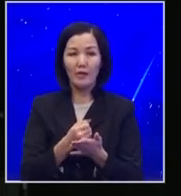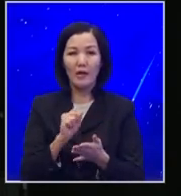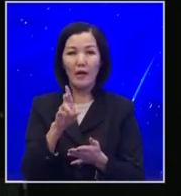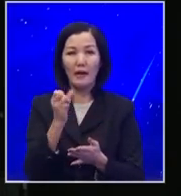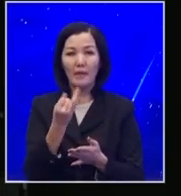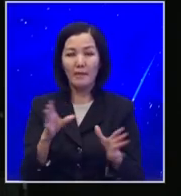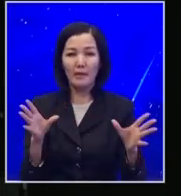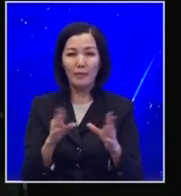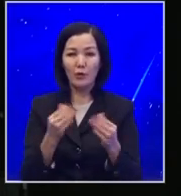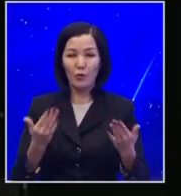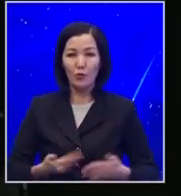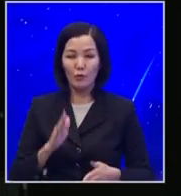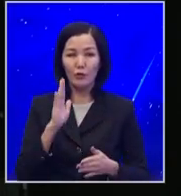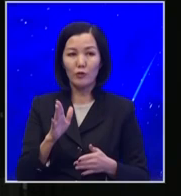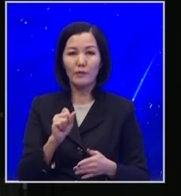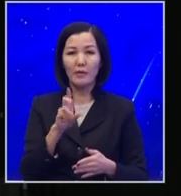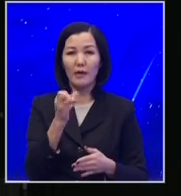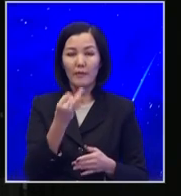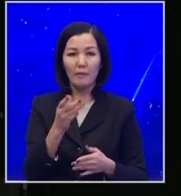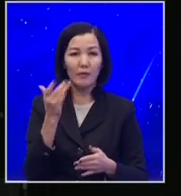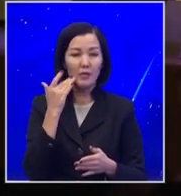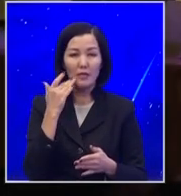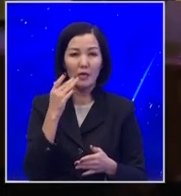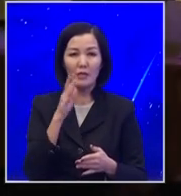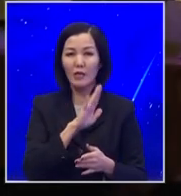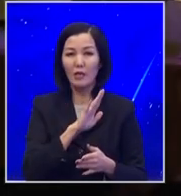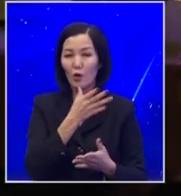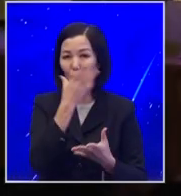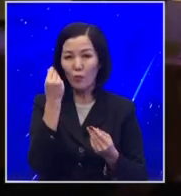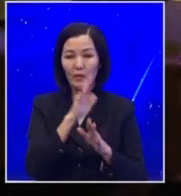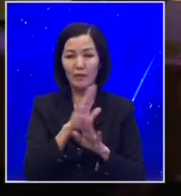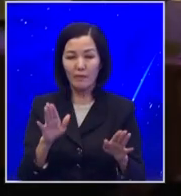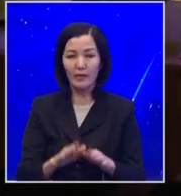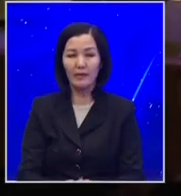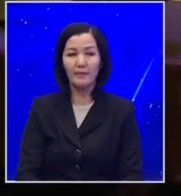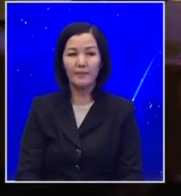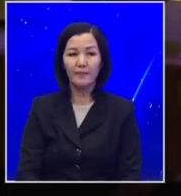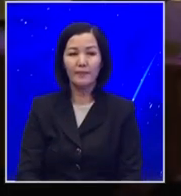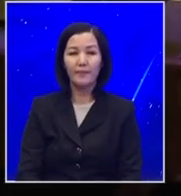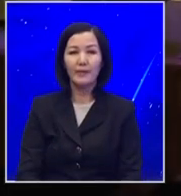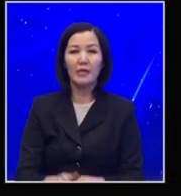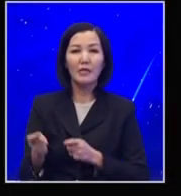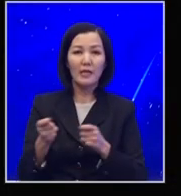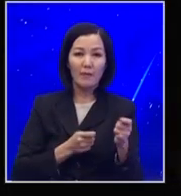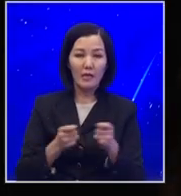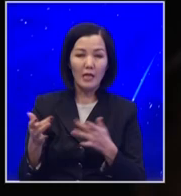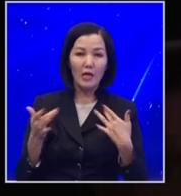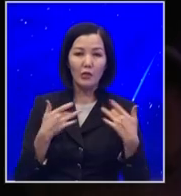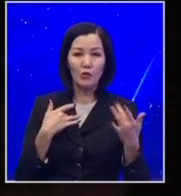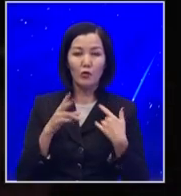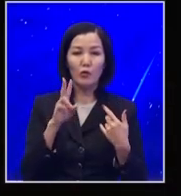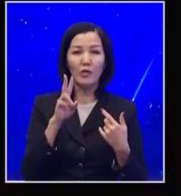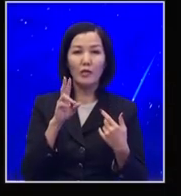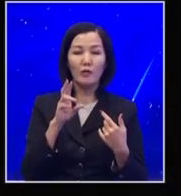сүріп, бірге жүріп өлмейік. Абаймен бірге өстіп, еш уақыт өлмейміз. Қойылым режиссері танымал актер Ерлан Біләл. Осыдан 20 жыл бұрын